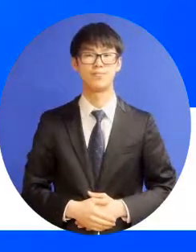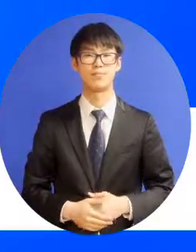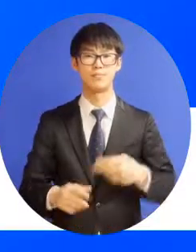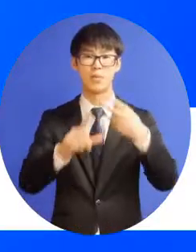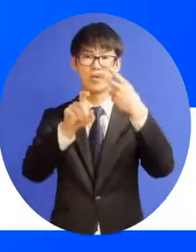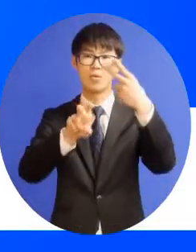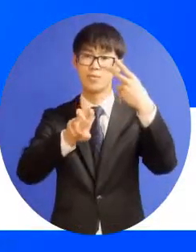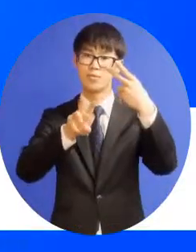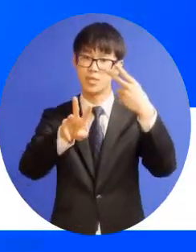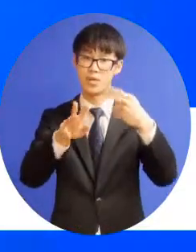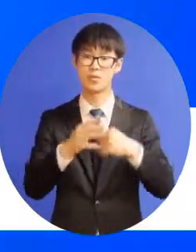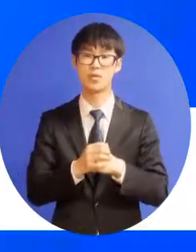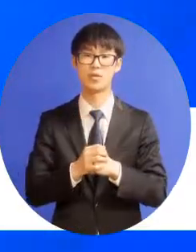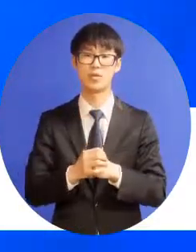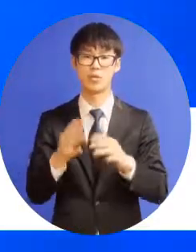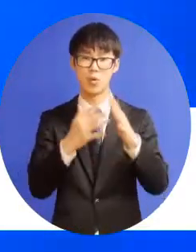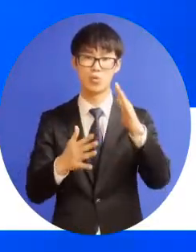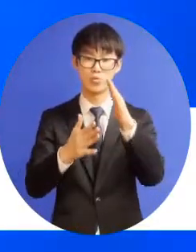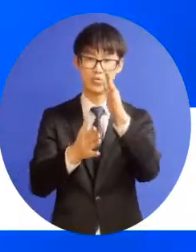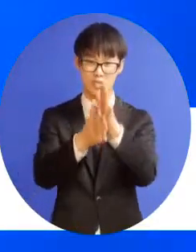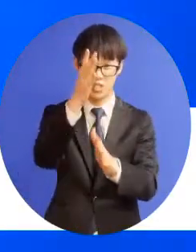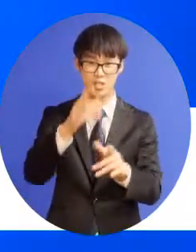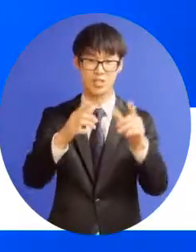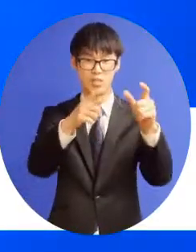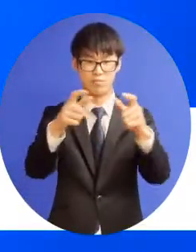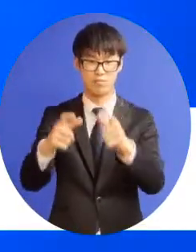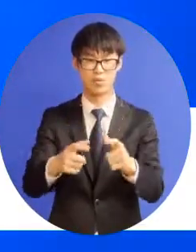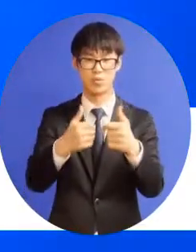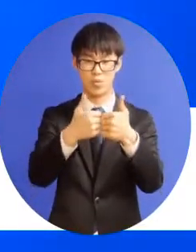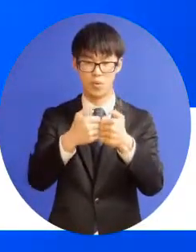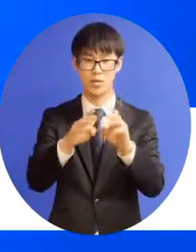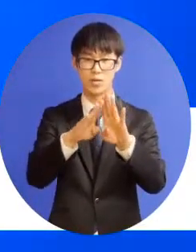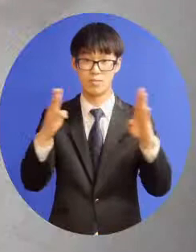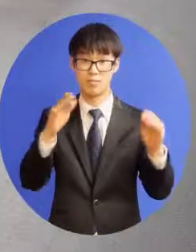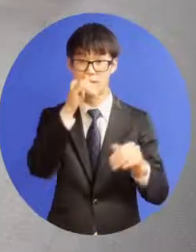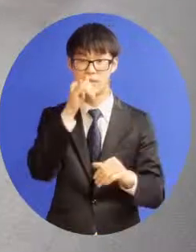지난 23일 2월 공주시 읍면동장 회의가 진행됐습니다.